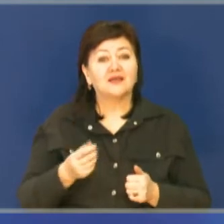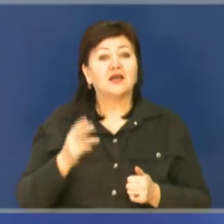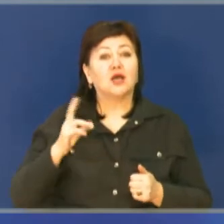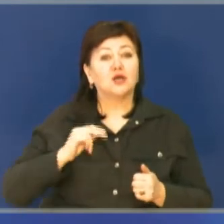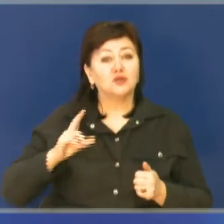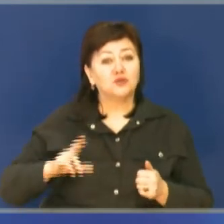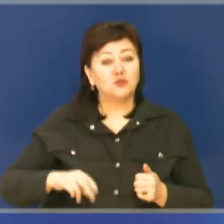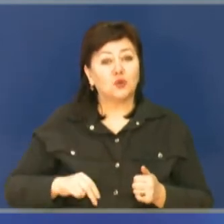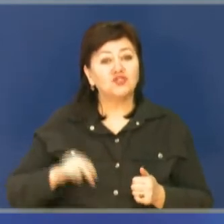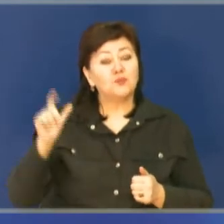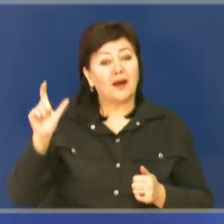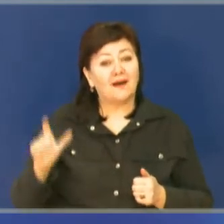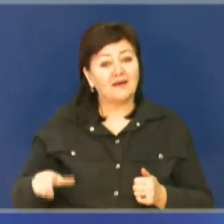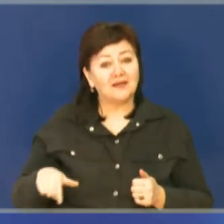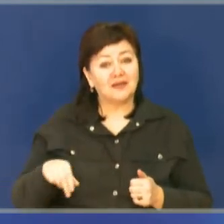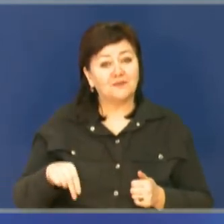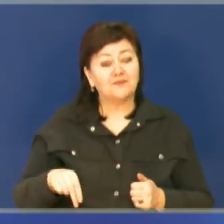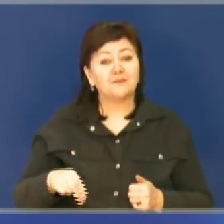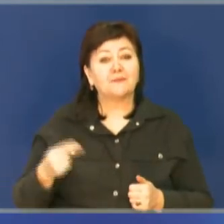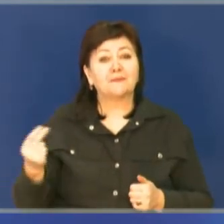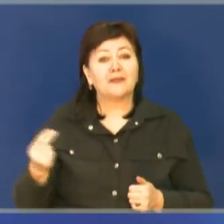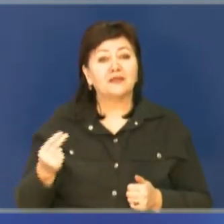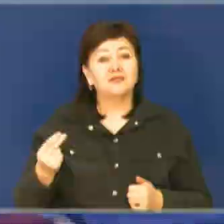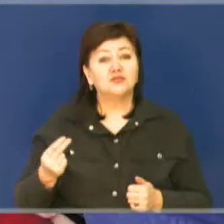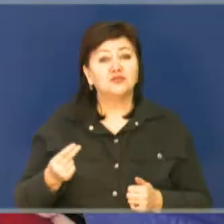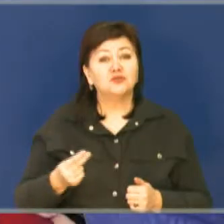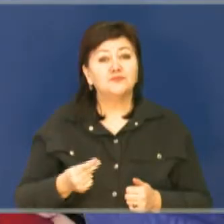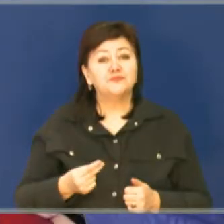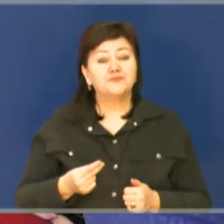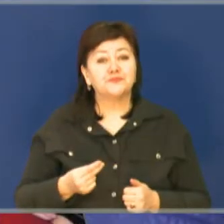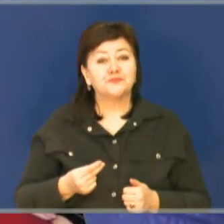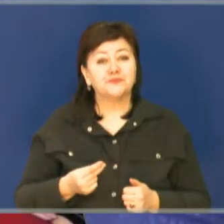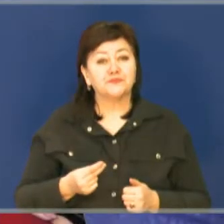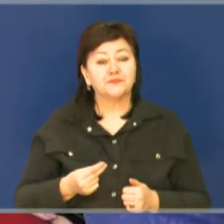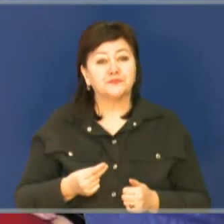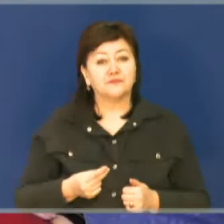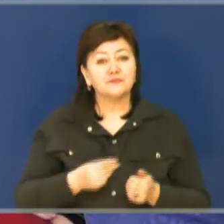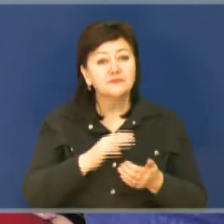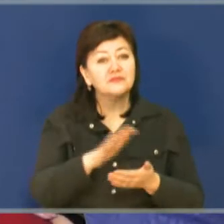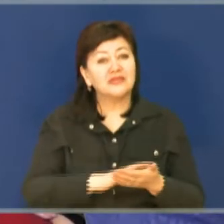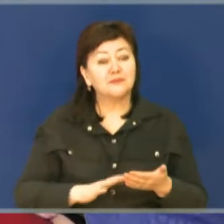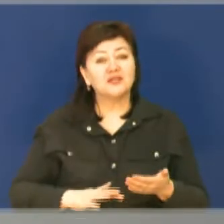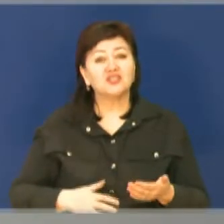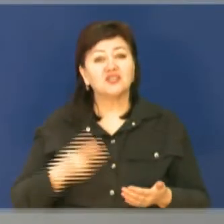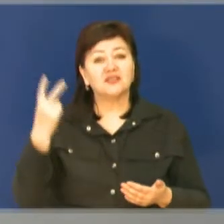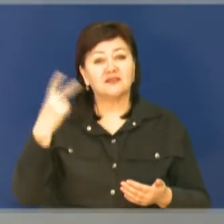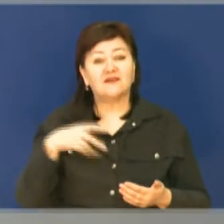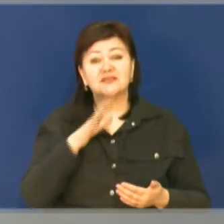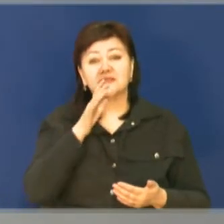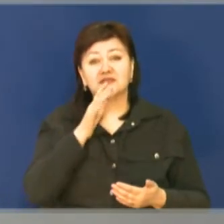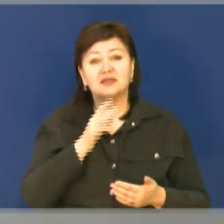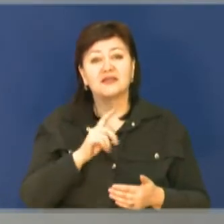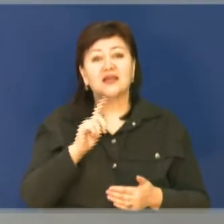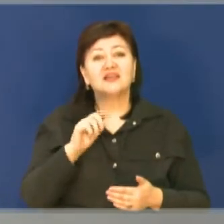специалисты культуры, а также представители интеллигенции. На протяжении почти 20 лет Государственный